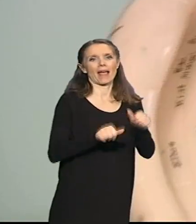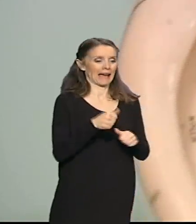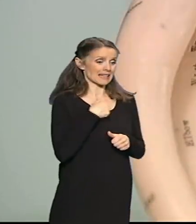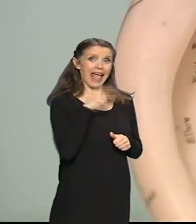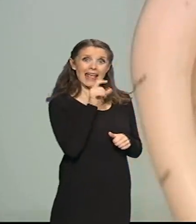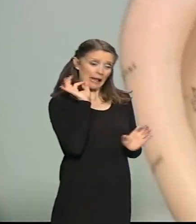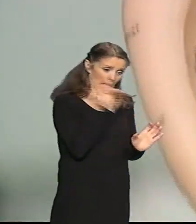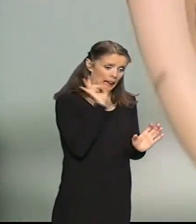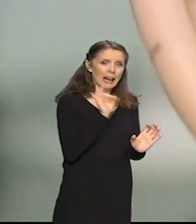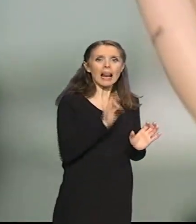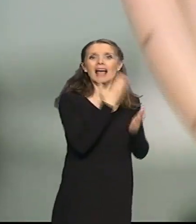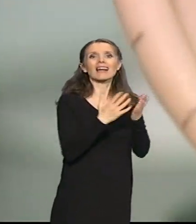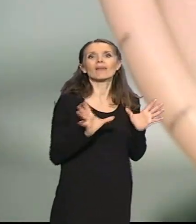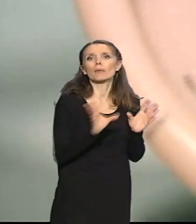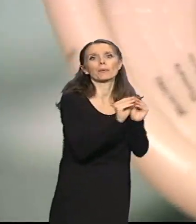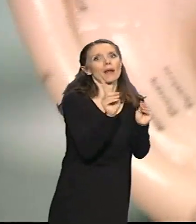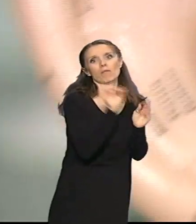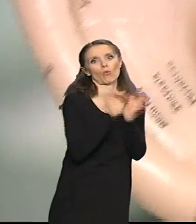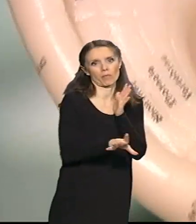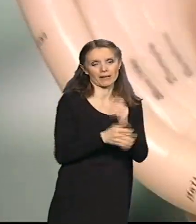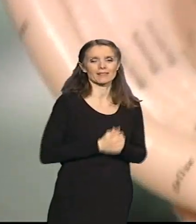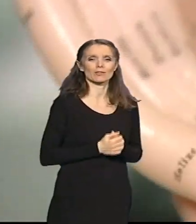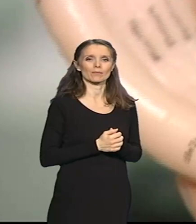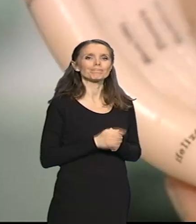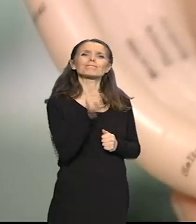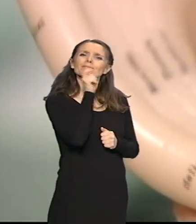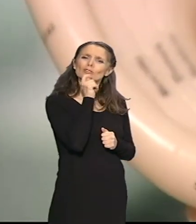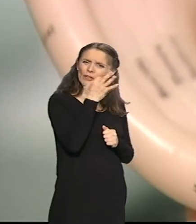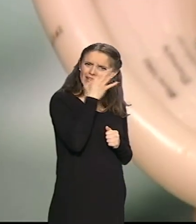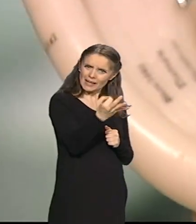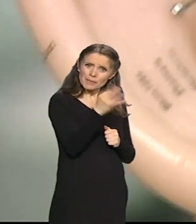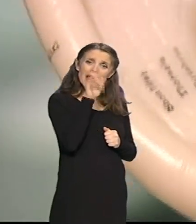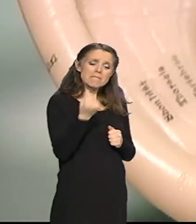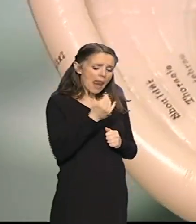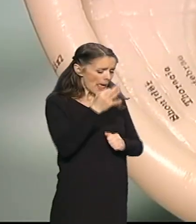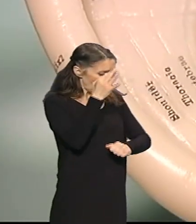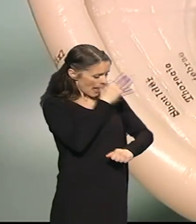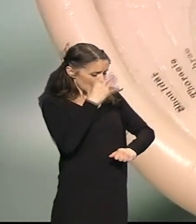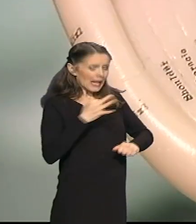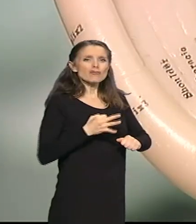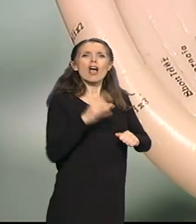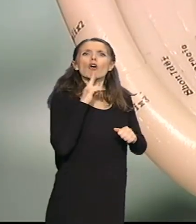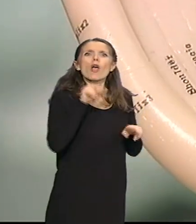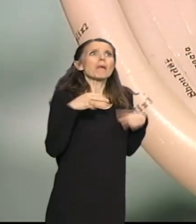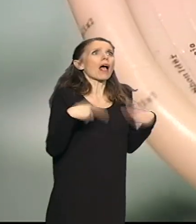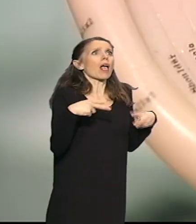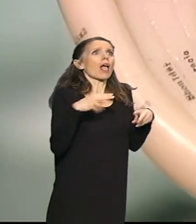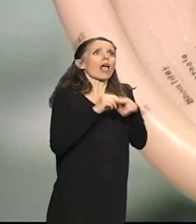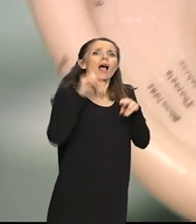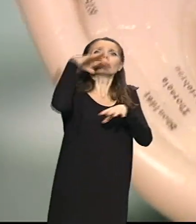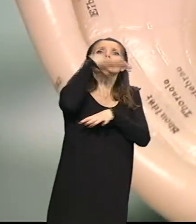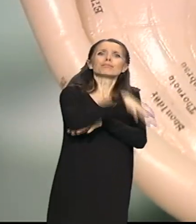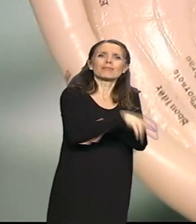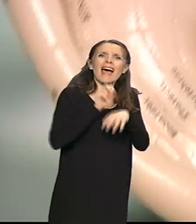neka tačka da se izleči neko od straha od letenja? Pa, u stvari, ima